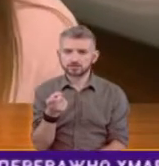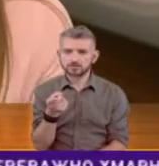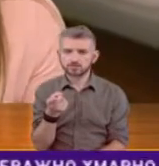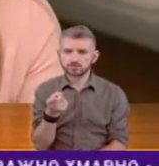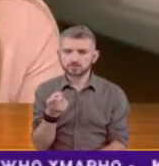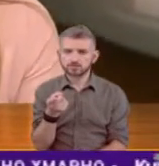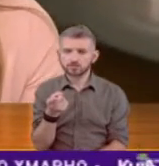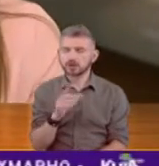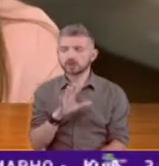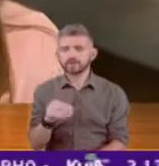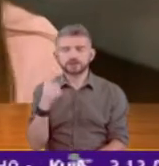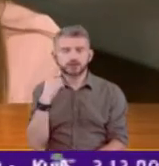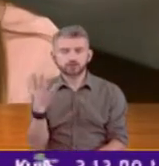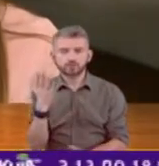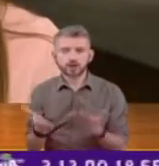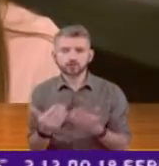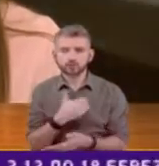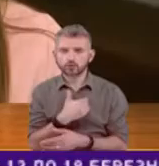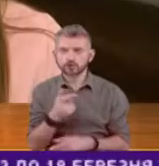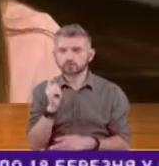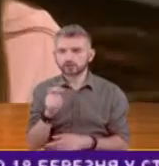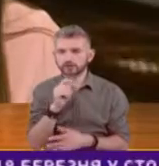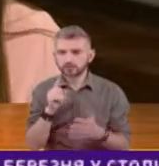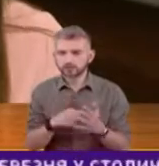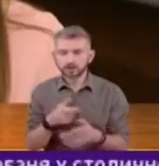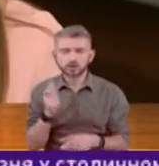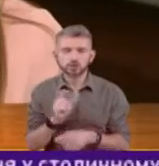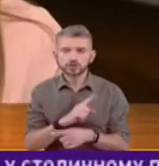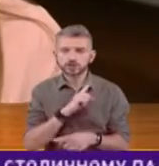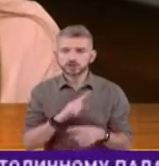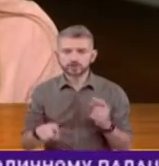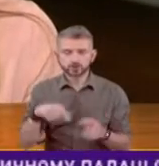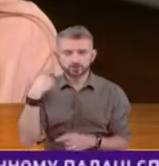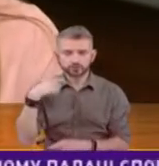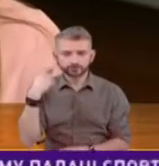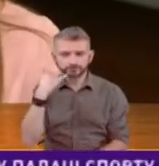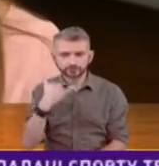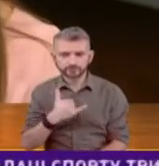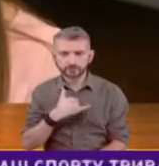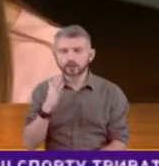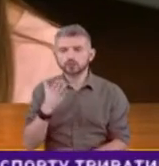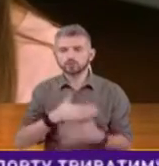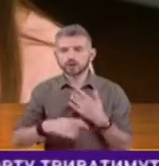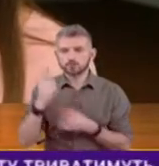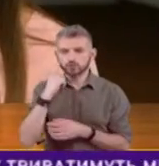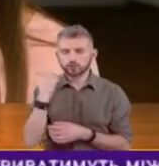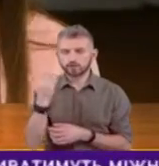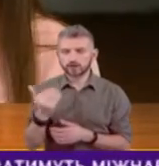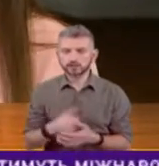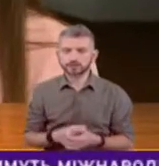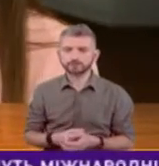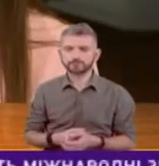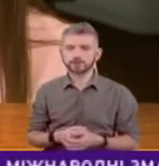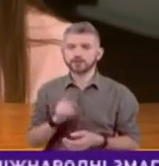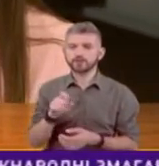Так, все, не чуємо. Якщо хочете дуже поставити питання, дуже швидко, прямо зараз перетелефонуйте, будемо раді почути вас. Пане